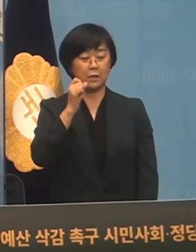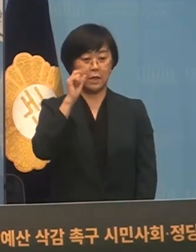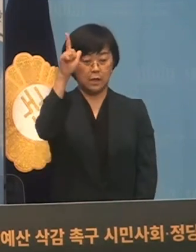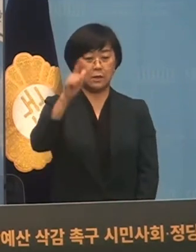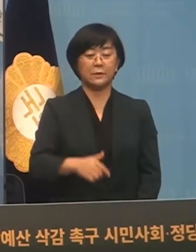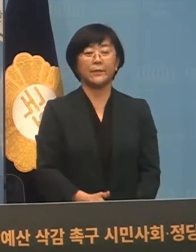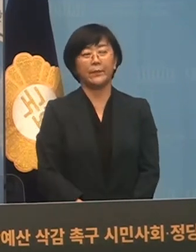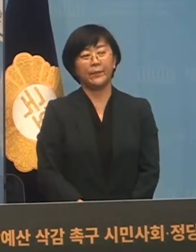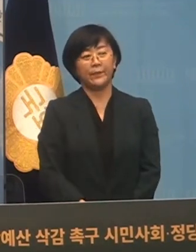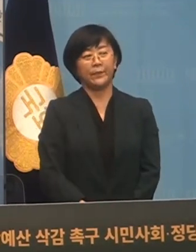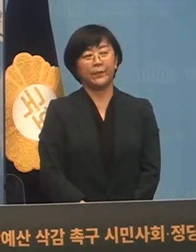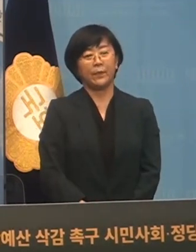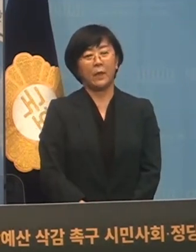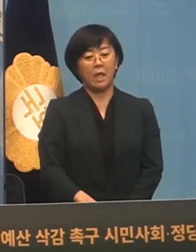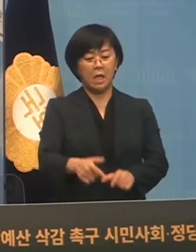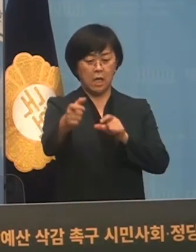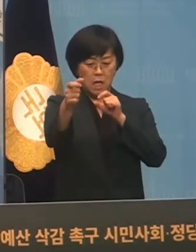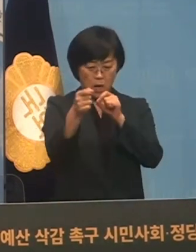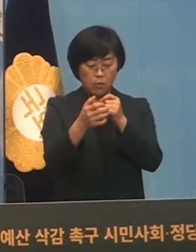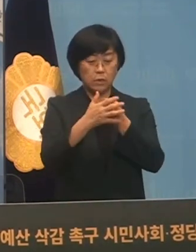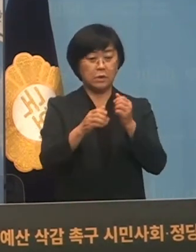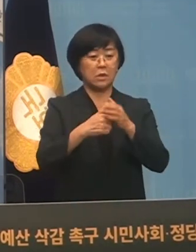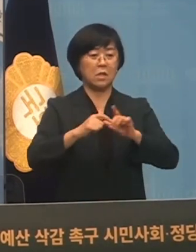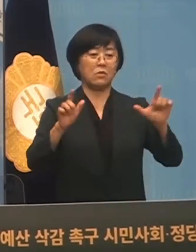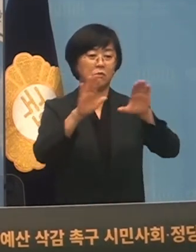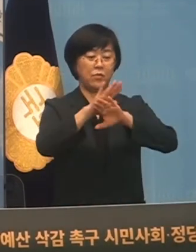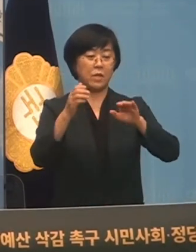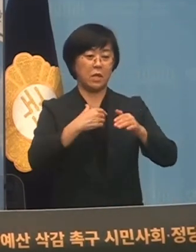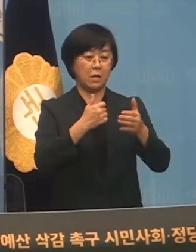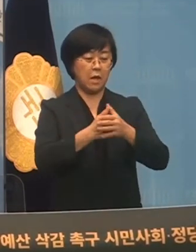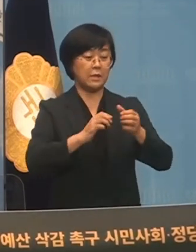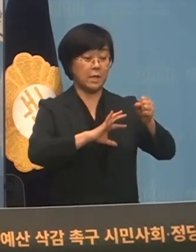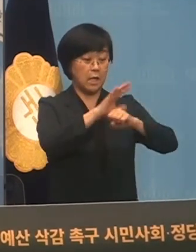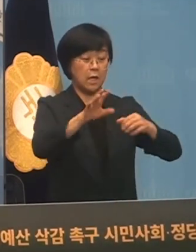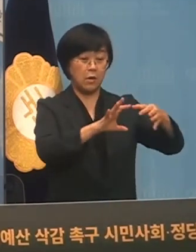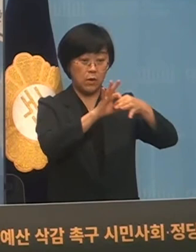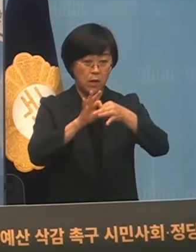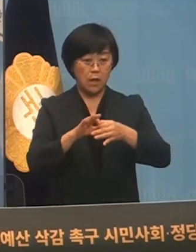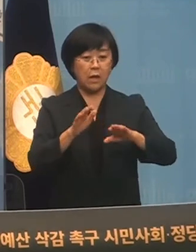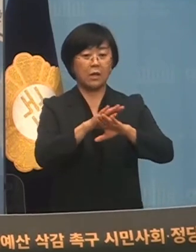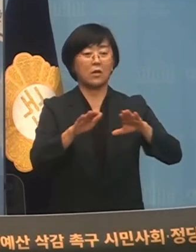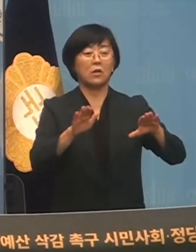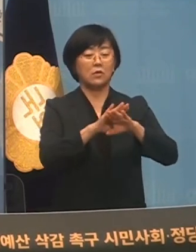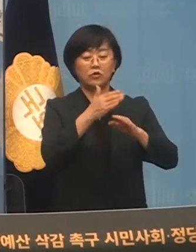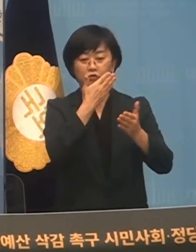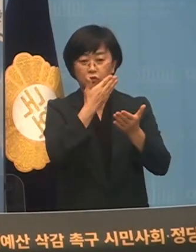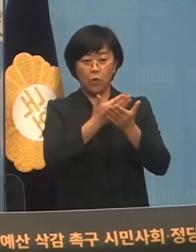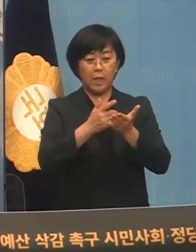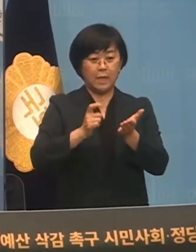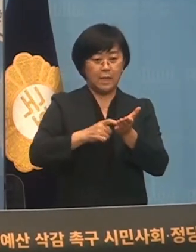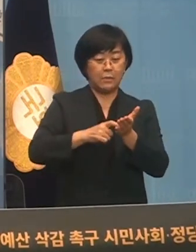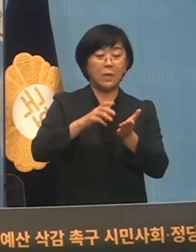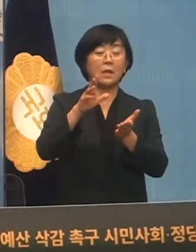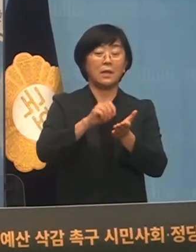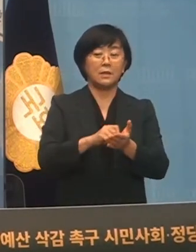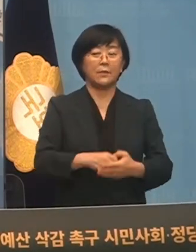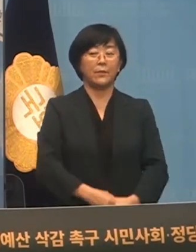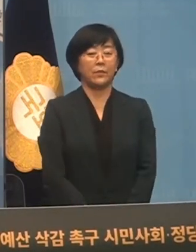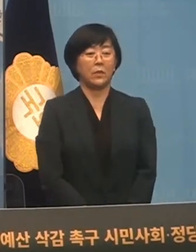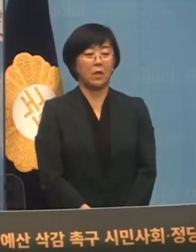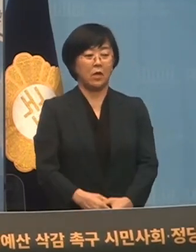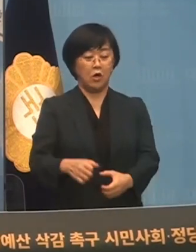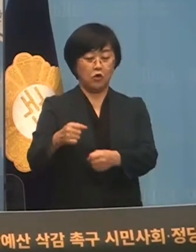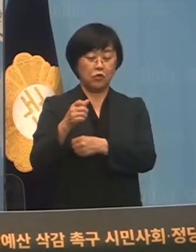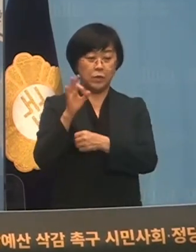사실입니다. 목전까지 온 기후위기 또한 전 세계가 연대하고 협력해야 하여 해결해야 할 중대하고 시급한 과제입니다.